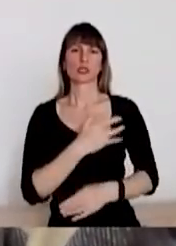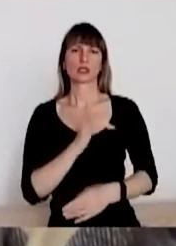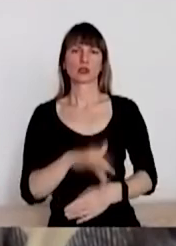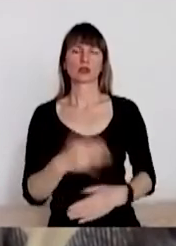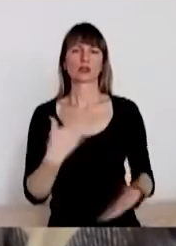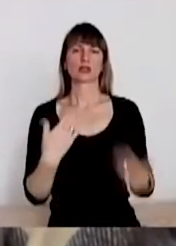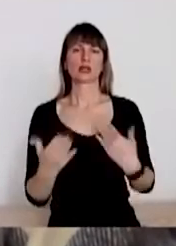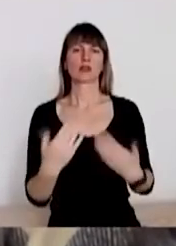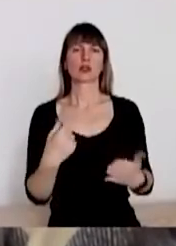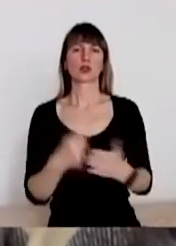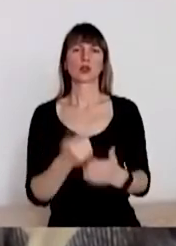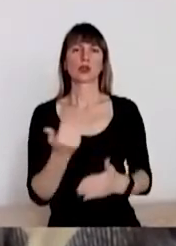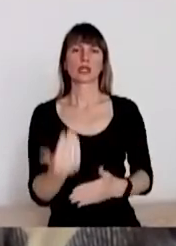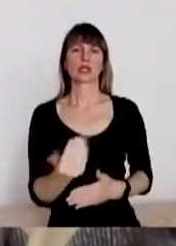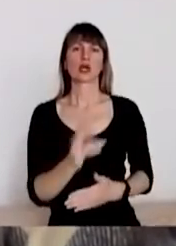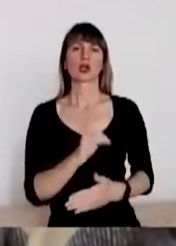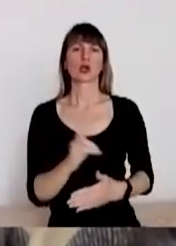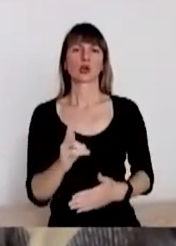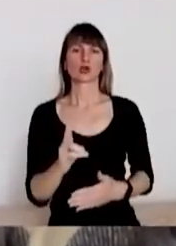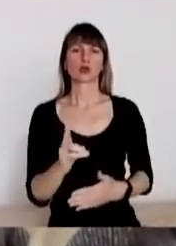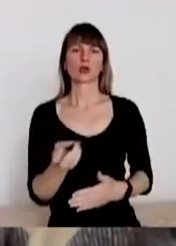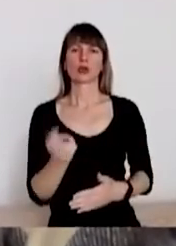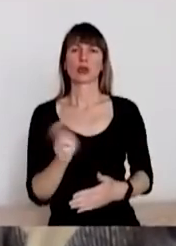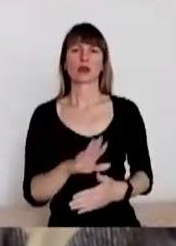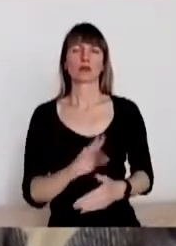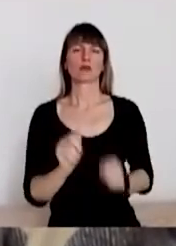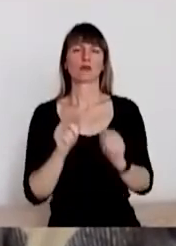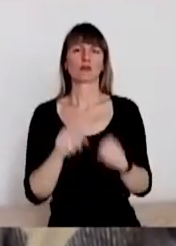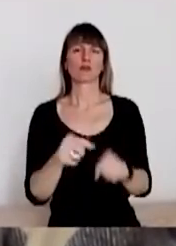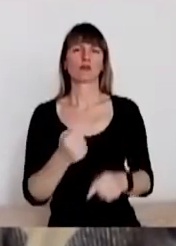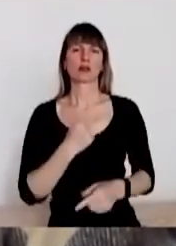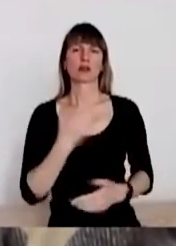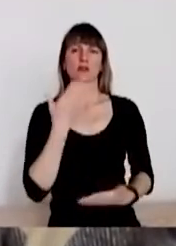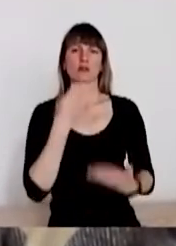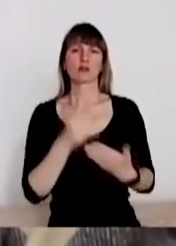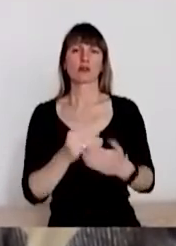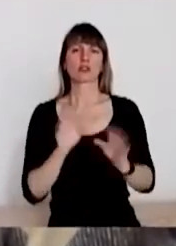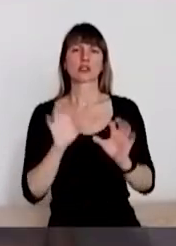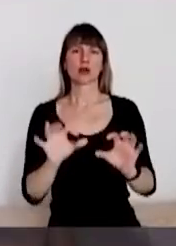ставитися до тих, хто ухиляється від свого конституційного обов'язку.